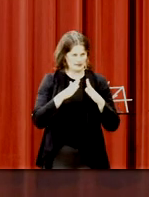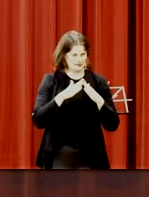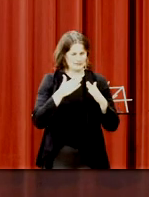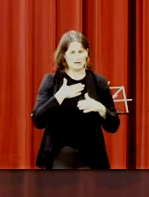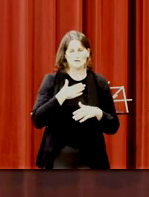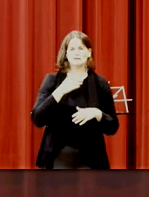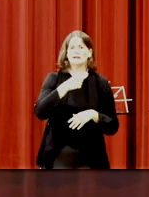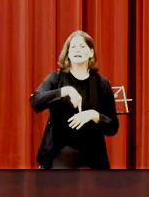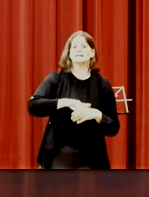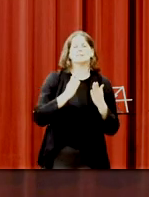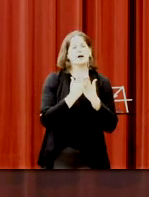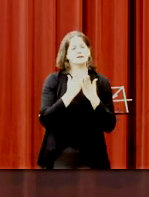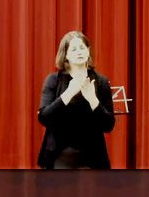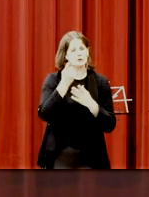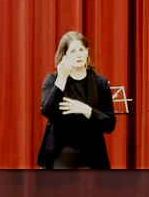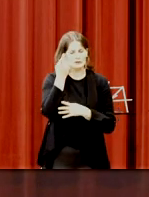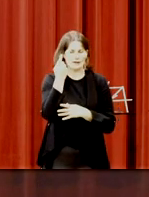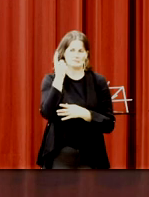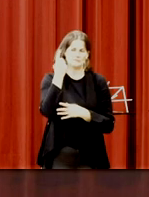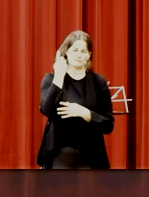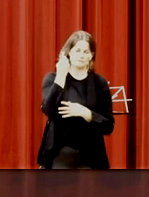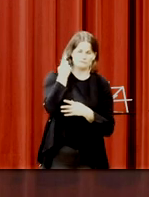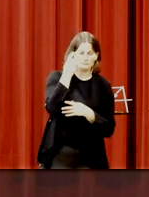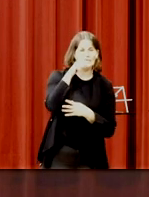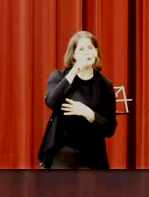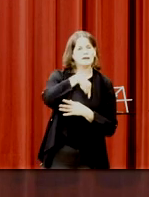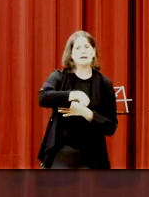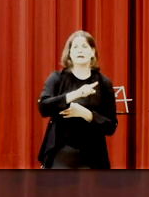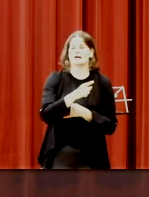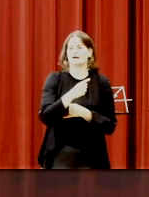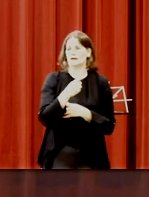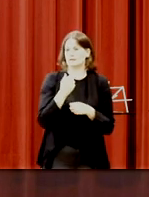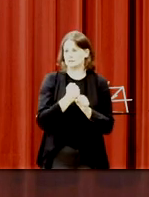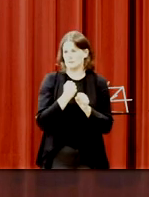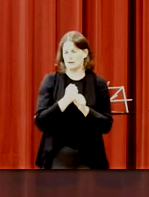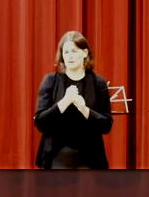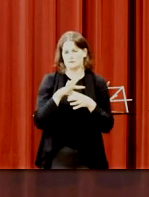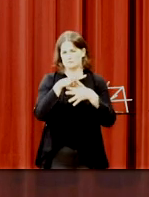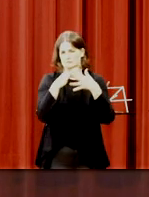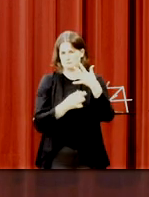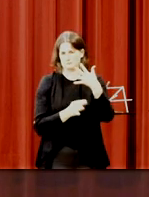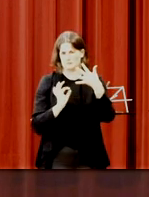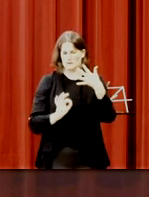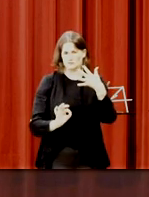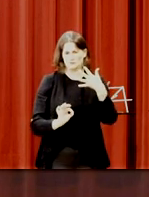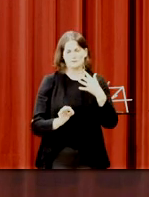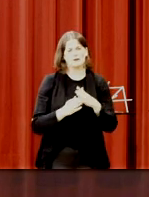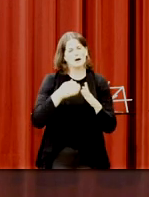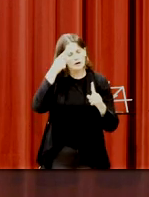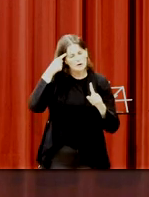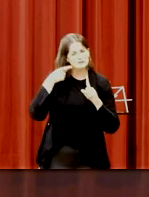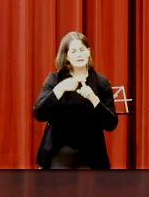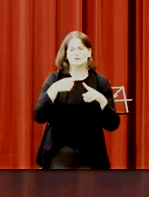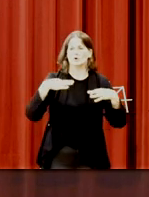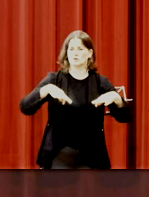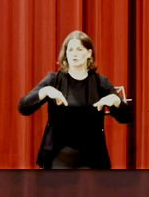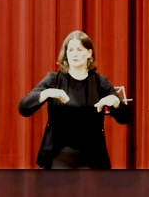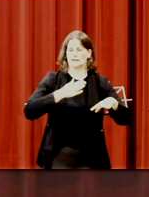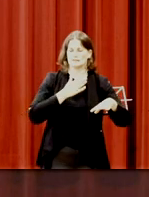Destinataris únics de la nostra acció, la universitat i la societat. No n'hi ha cap